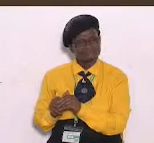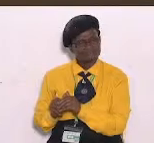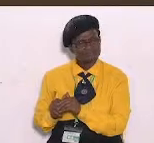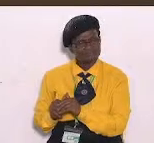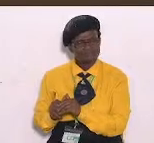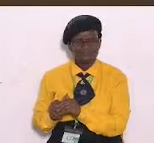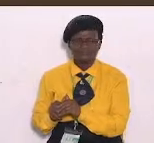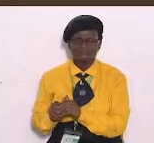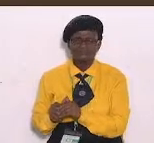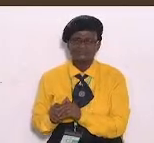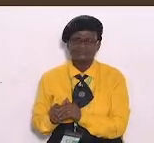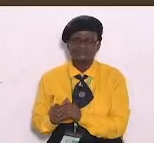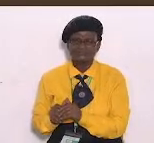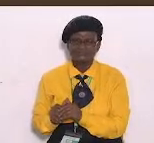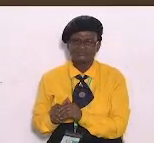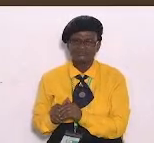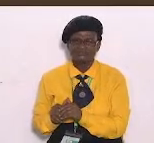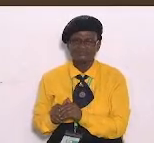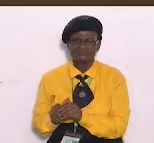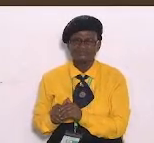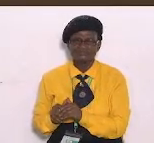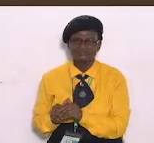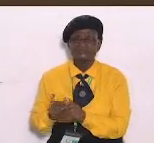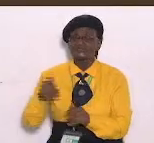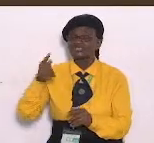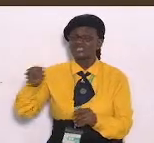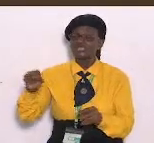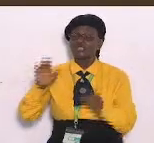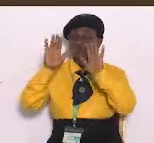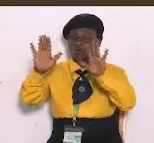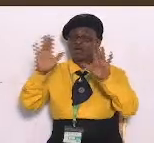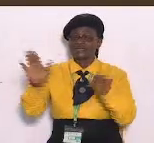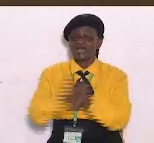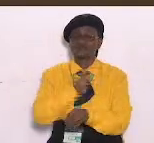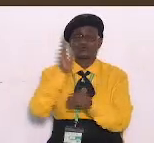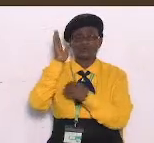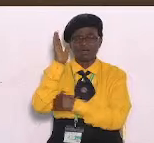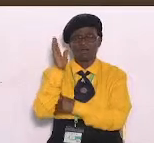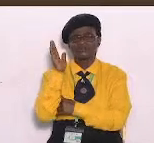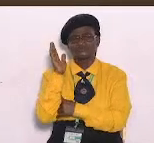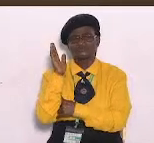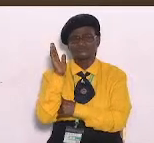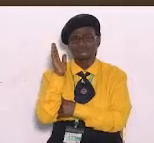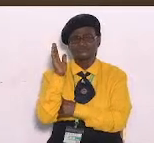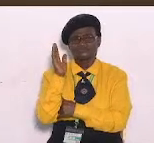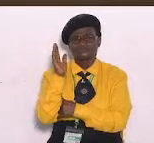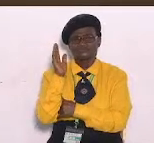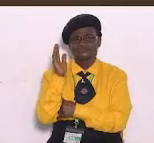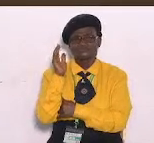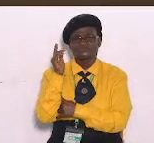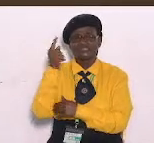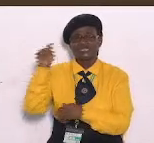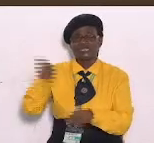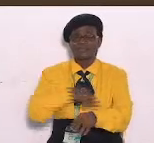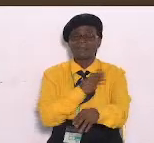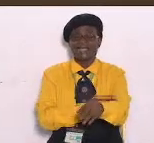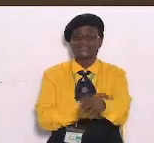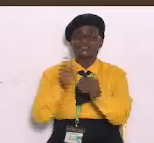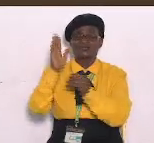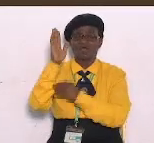miséricorde vous voulez approcher le suprême Dieu le